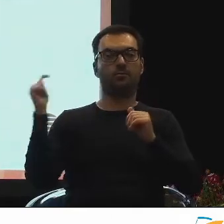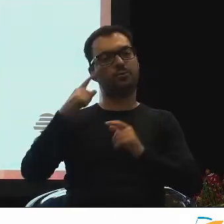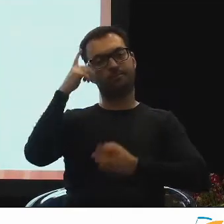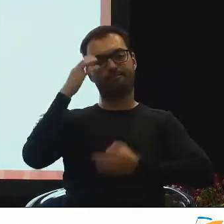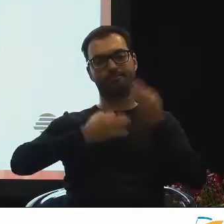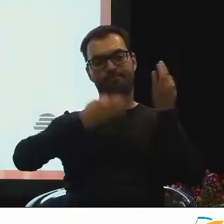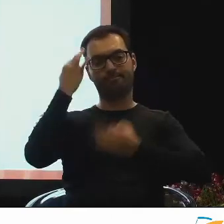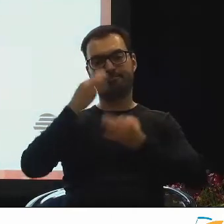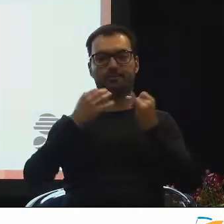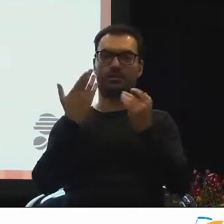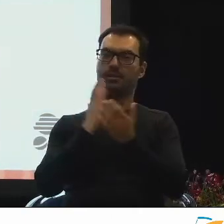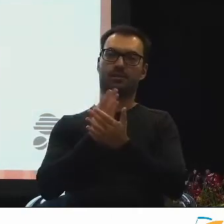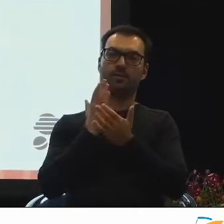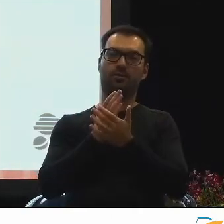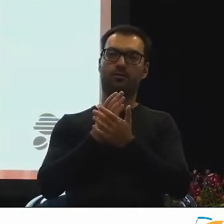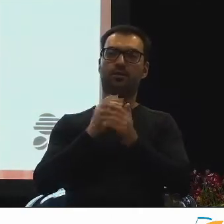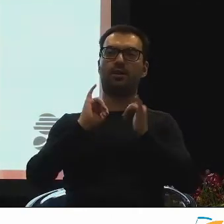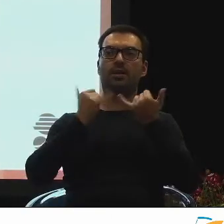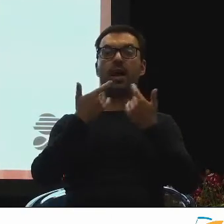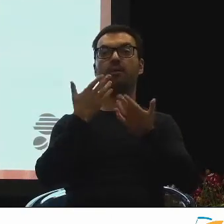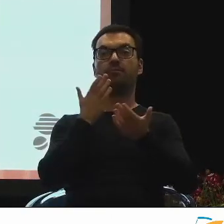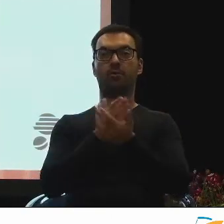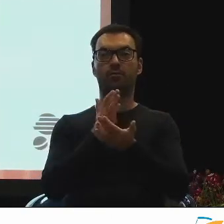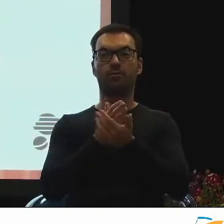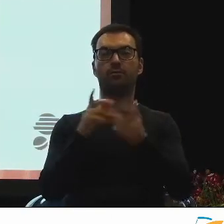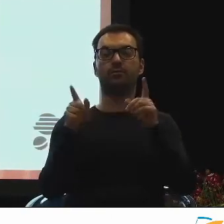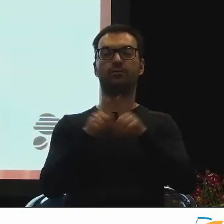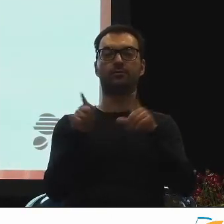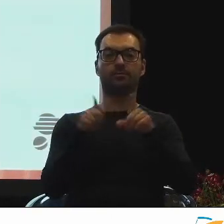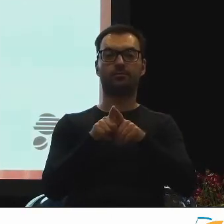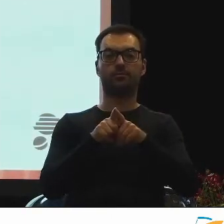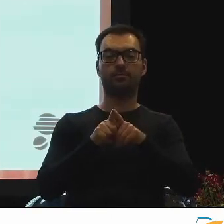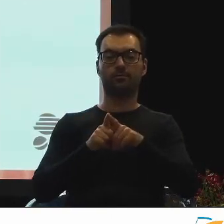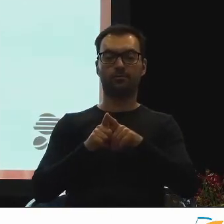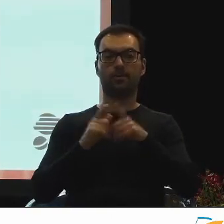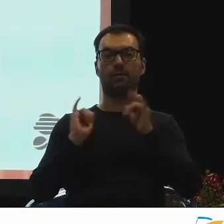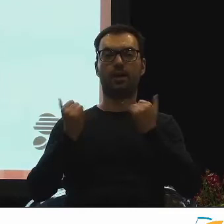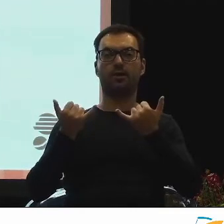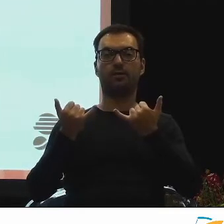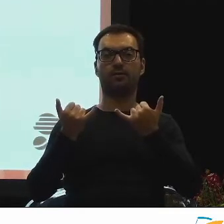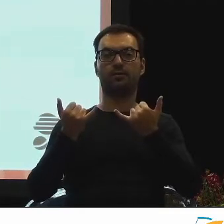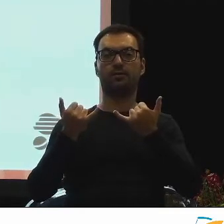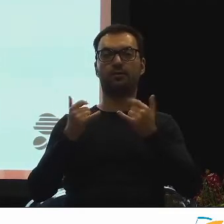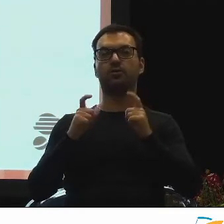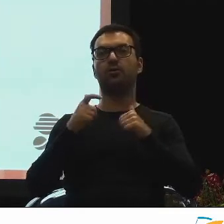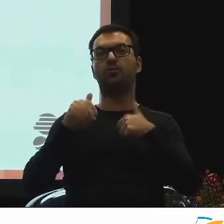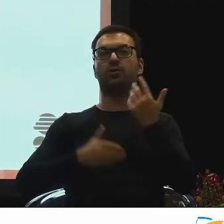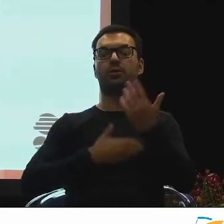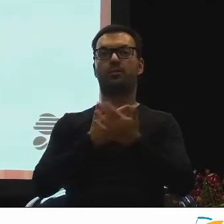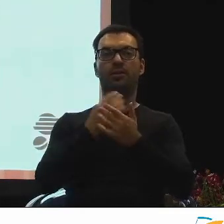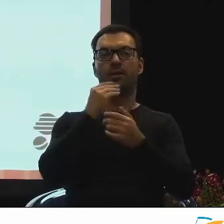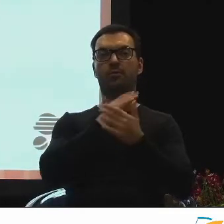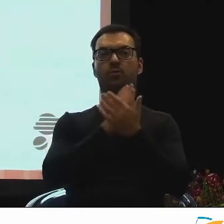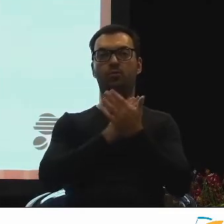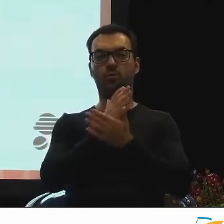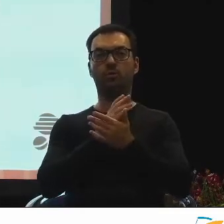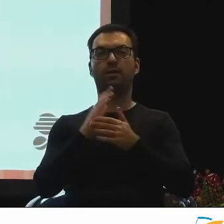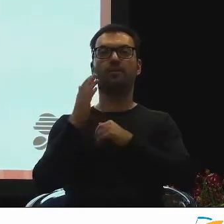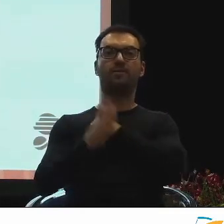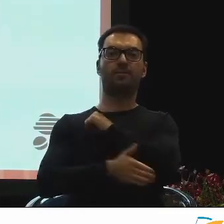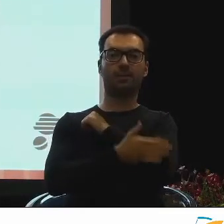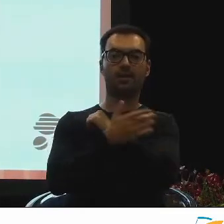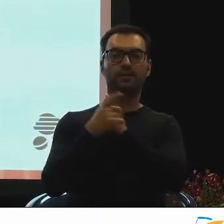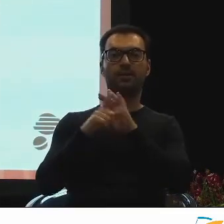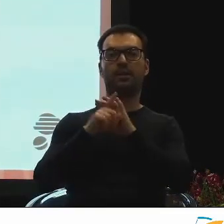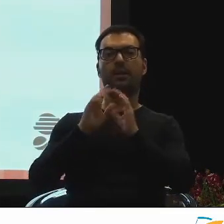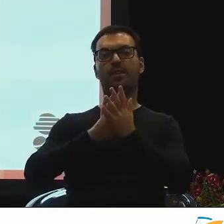się zastanawiać nie tylko nad tym, jak pomóc, ale także nad tym, w jakie może zaoferować najlepsze usługi, wsparcie